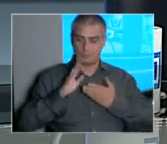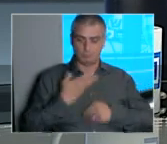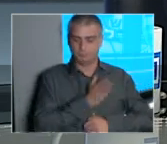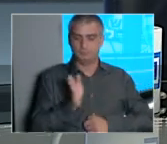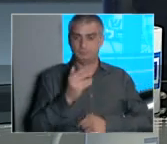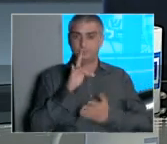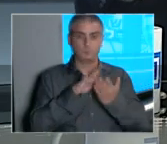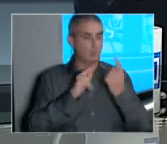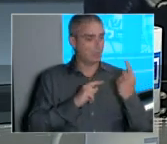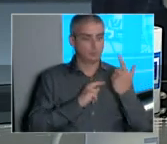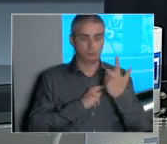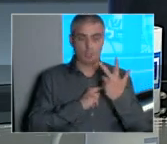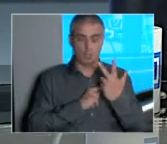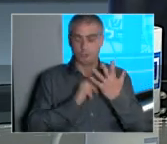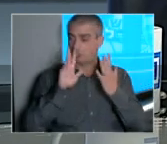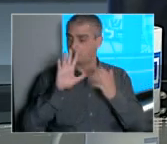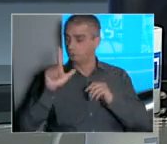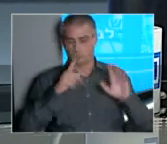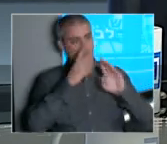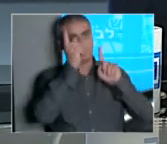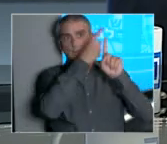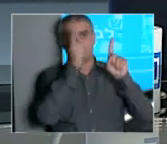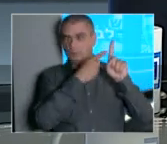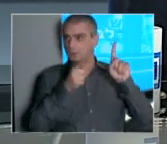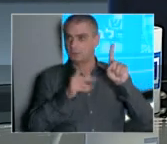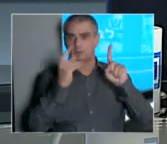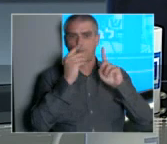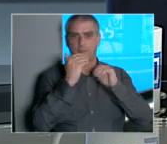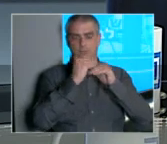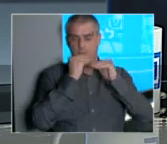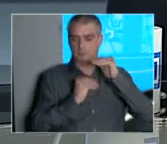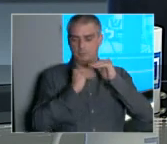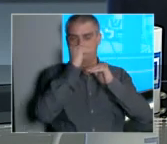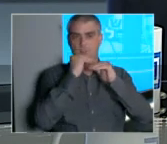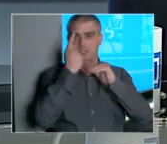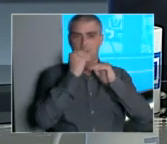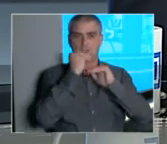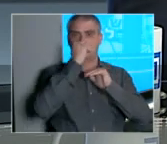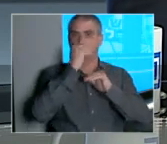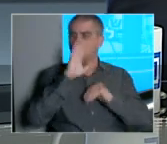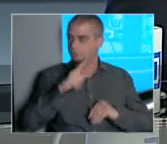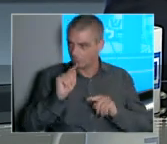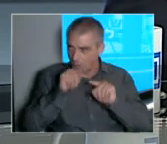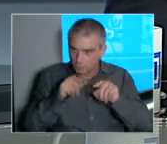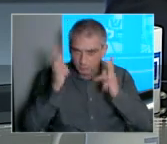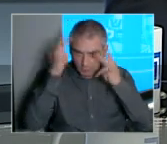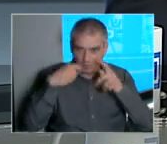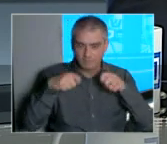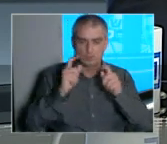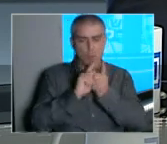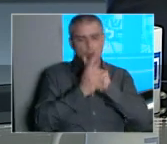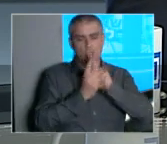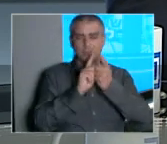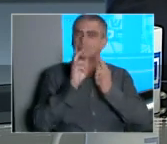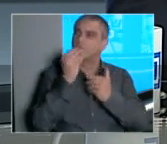אז אם אתה לוקח 1, 3, 5, 7, אם מקבלים 7, אתה תמיד בפור, אתה תמיד מקבל 1 יותר. אפשר גם להגיע לזה בהבנות של רוטציות,